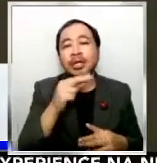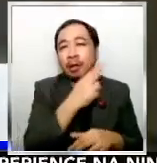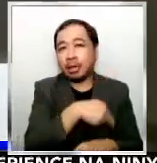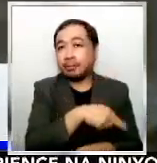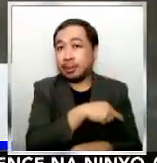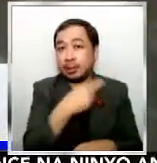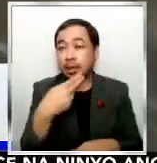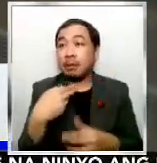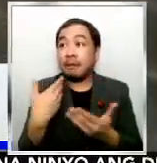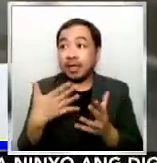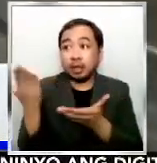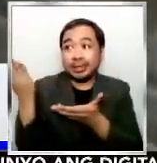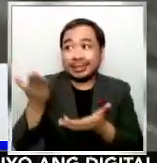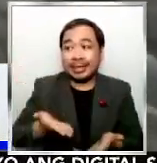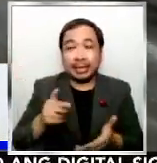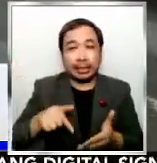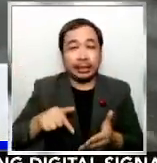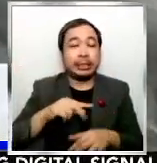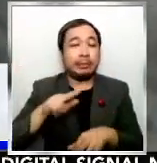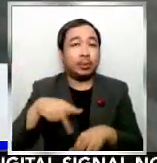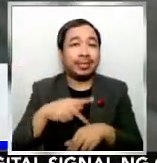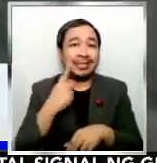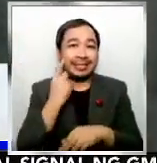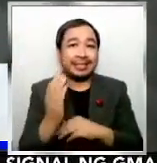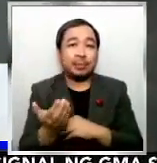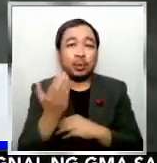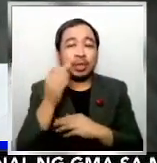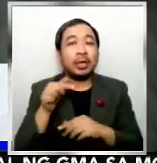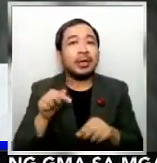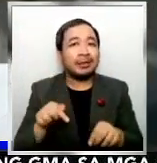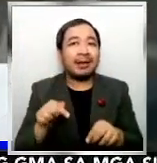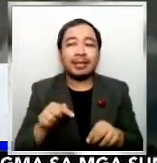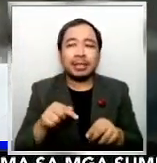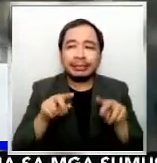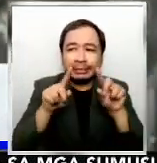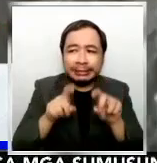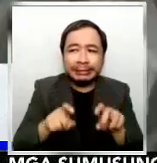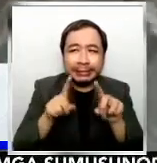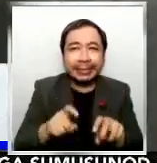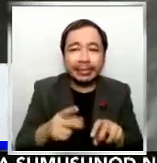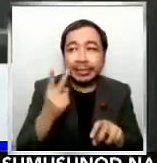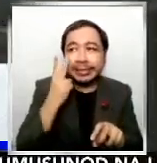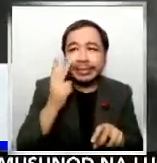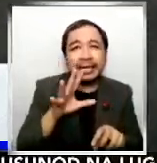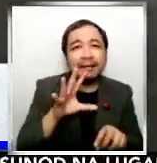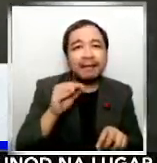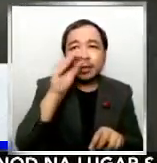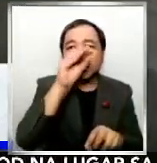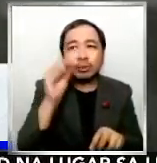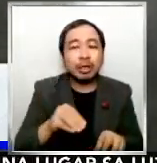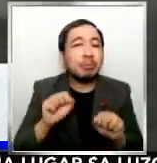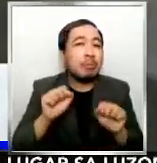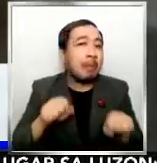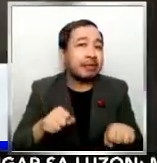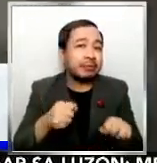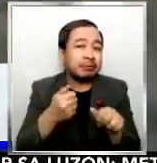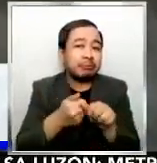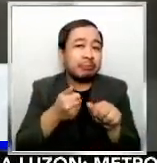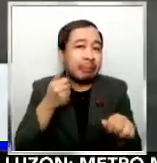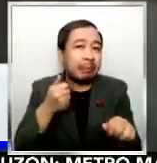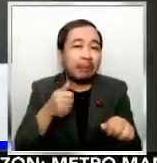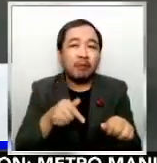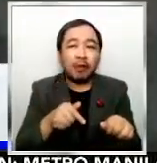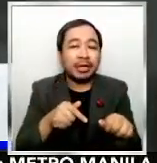Investigational drug ito ng Merck and Ridgeback Biotherapeutics na may 50% chance ang mapigilang maging severe ang sintomas ng